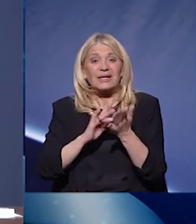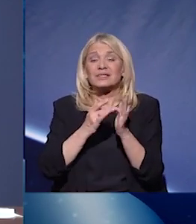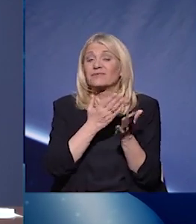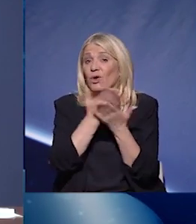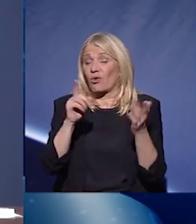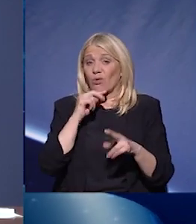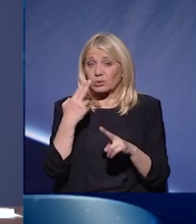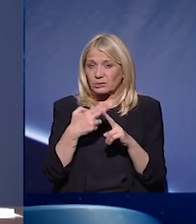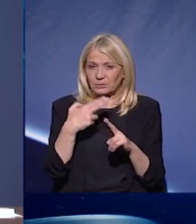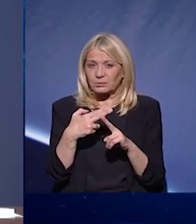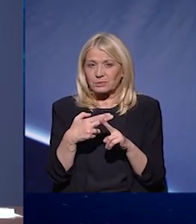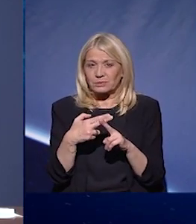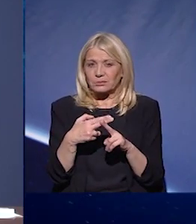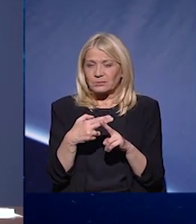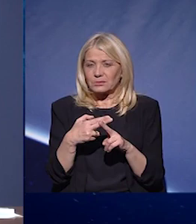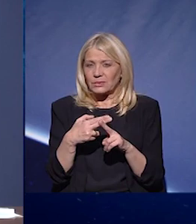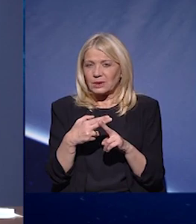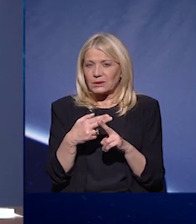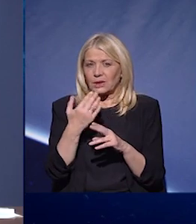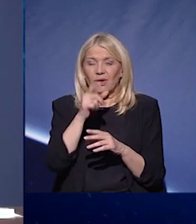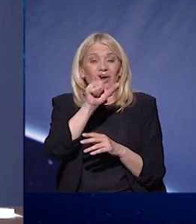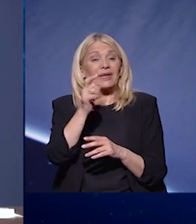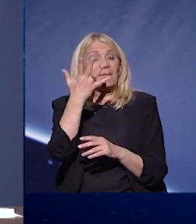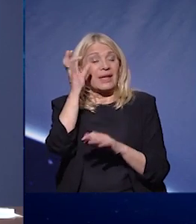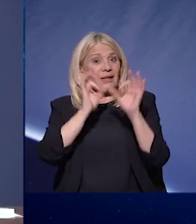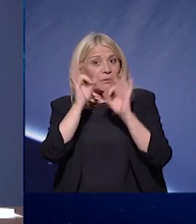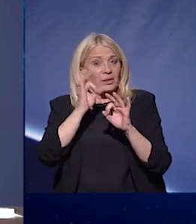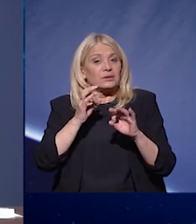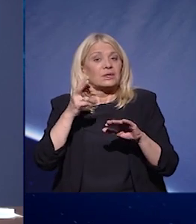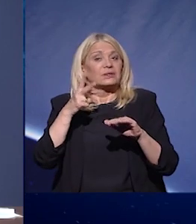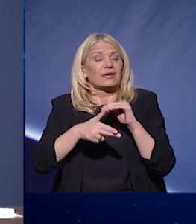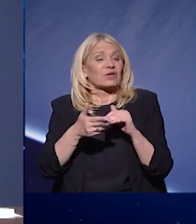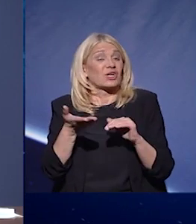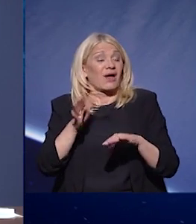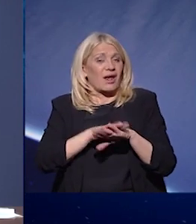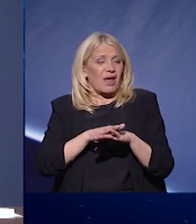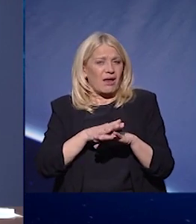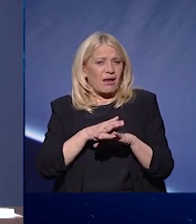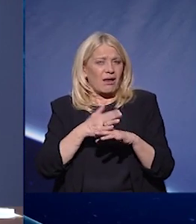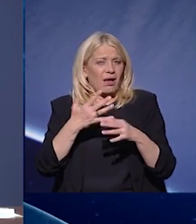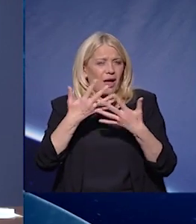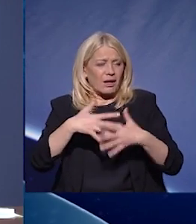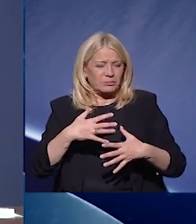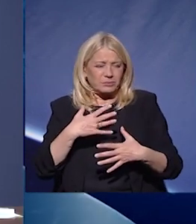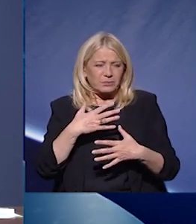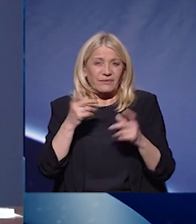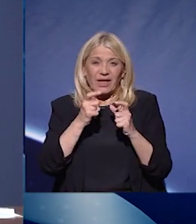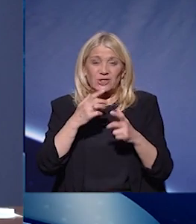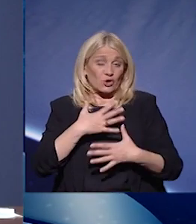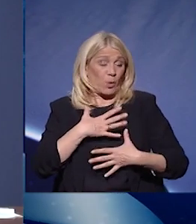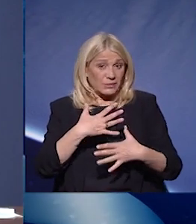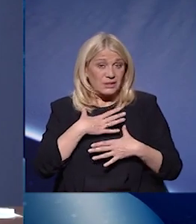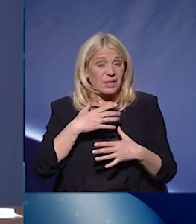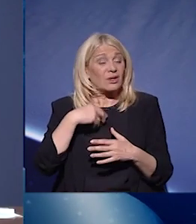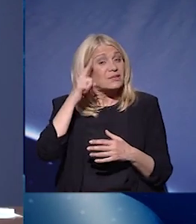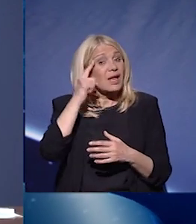su bolesni, od tih 5% završava na respiratoru. I na taj način, pošto znamo